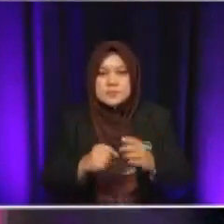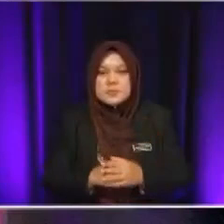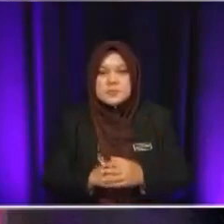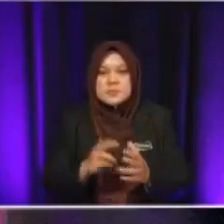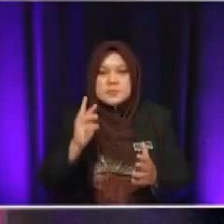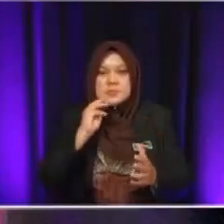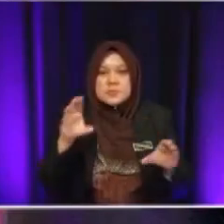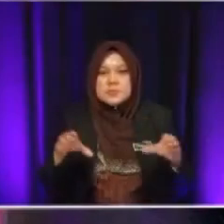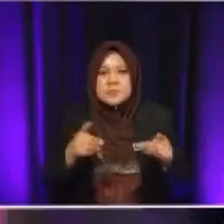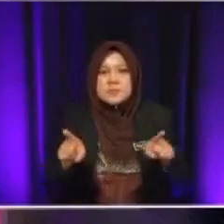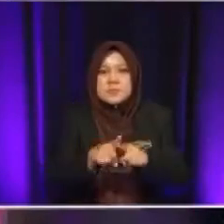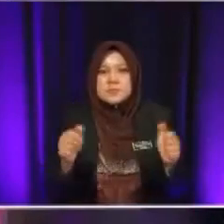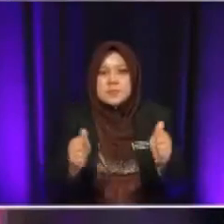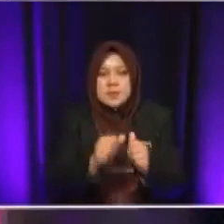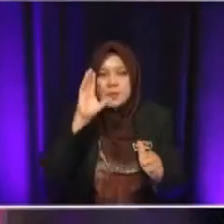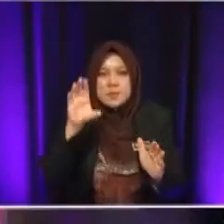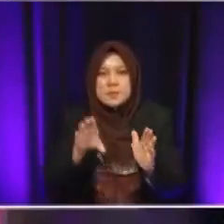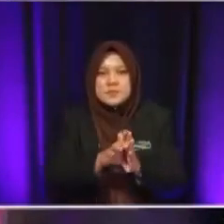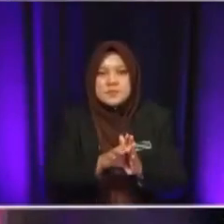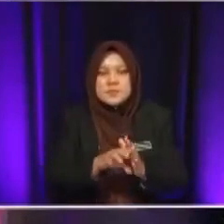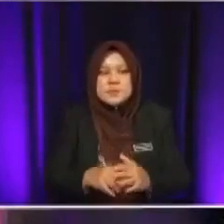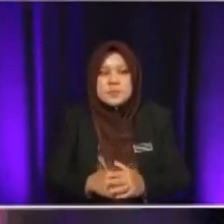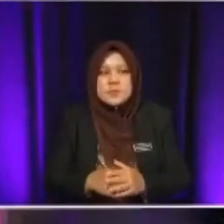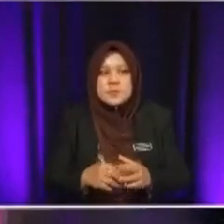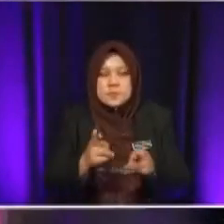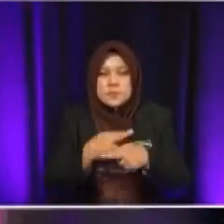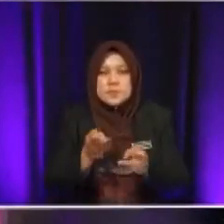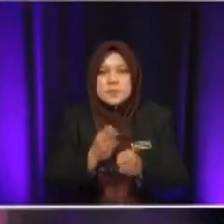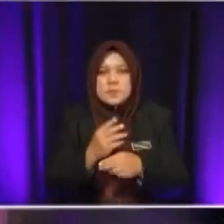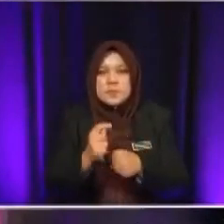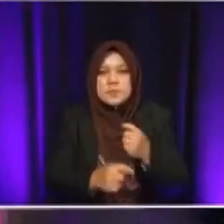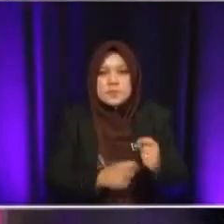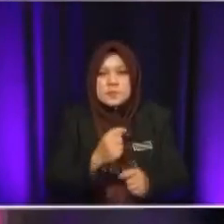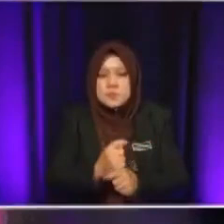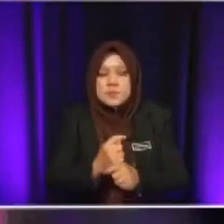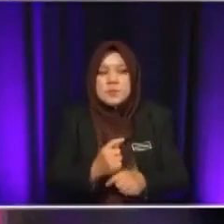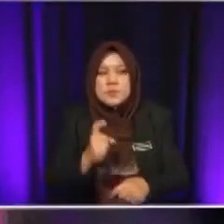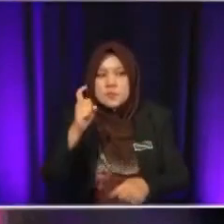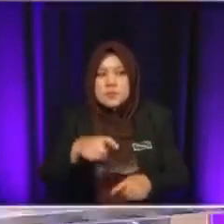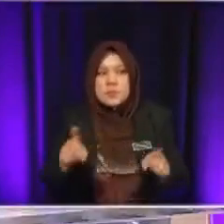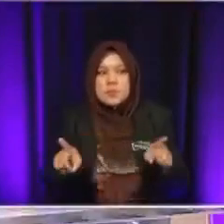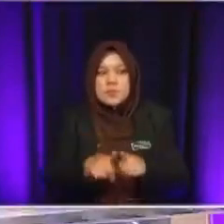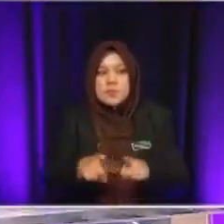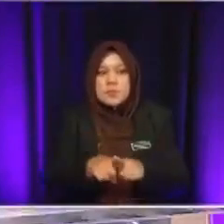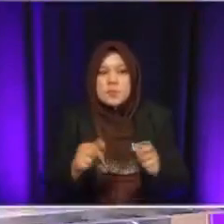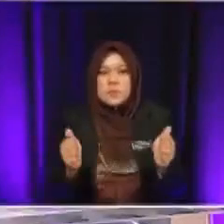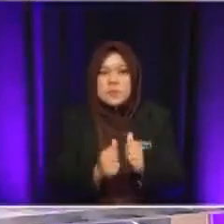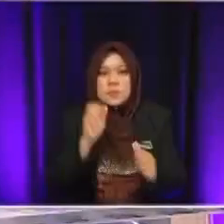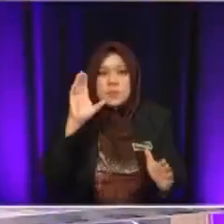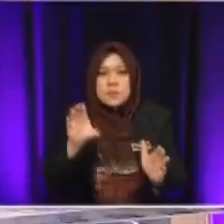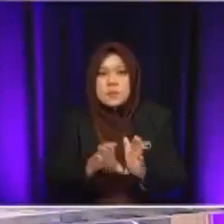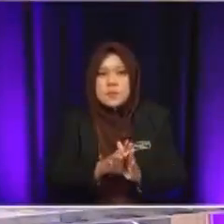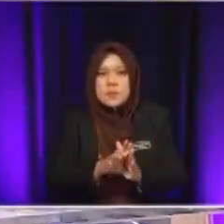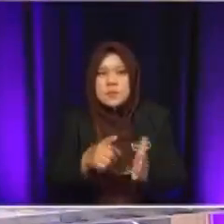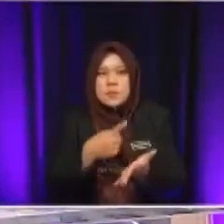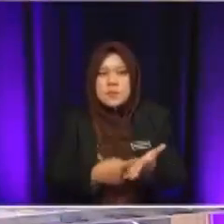lebih kurang sama dengan lakaran. Sebab syarat untuk projek reka bentuk dan teknologi, okay, tak kisah projek apa, mesti berdasarkan pada lakaran. Baik, cikgu.